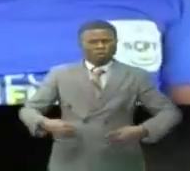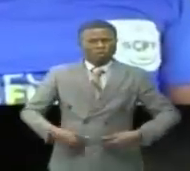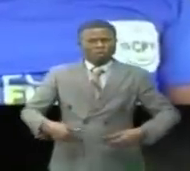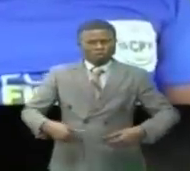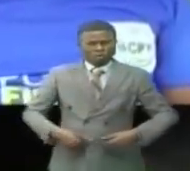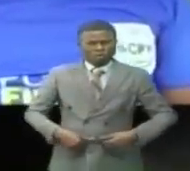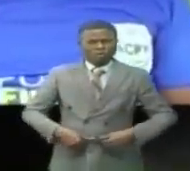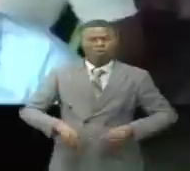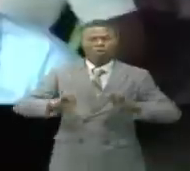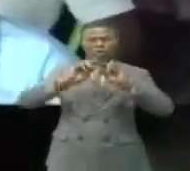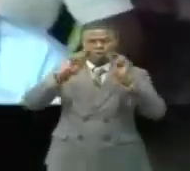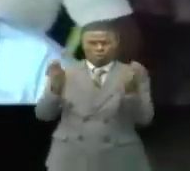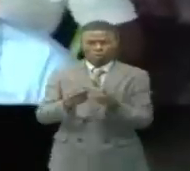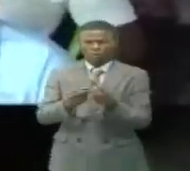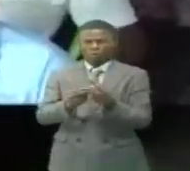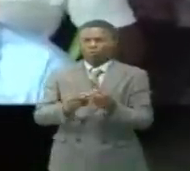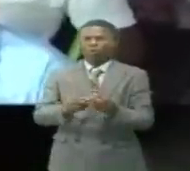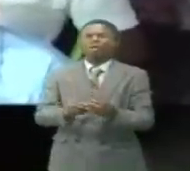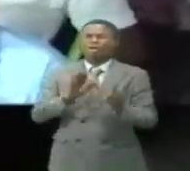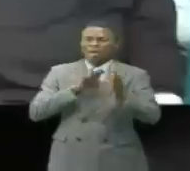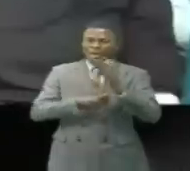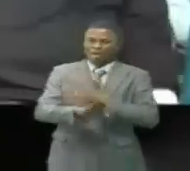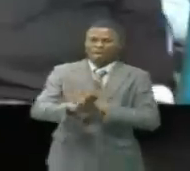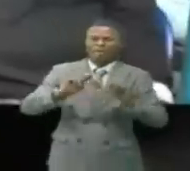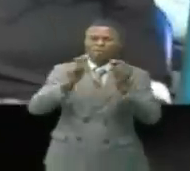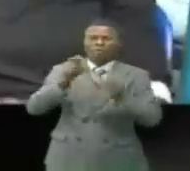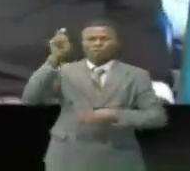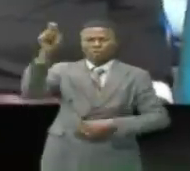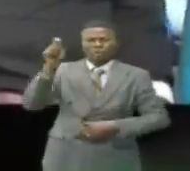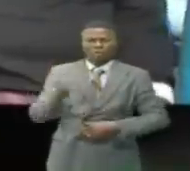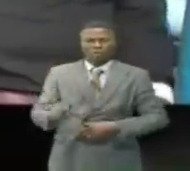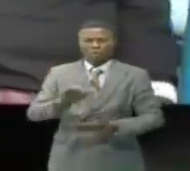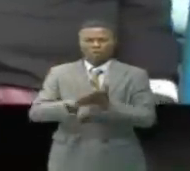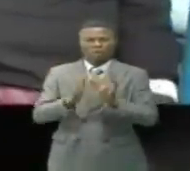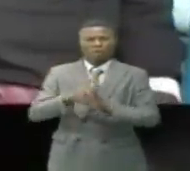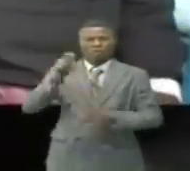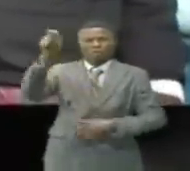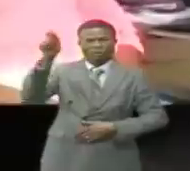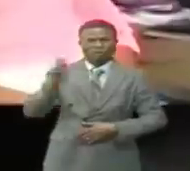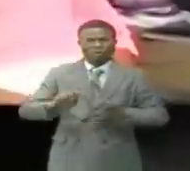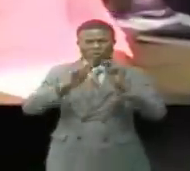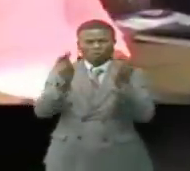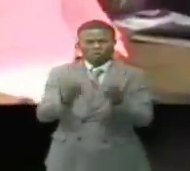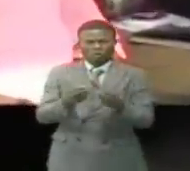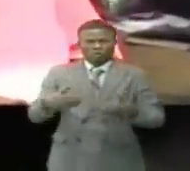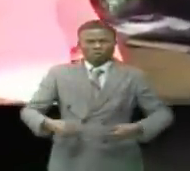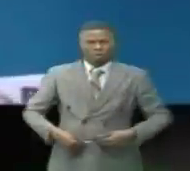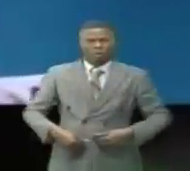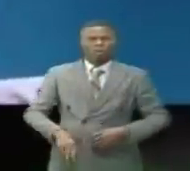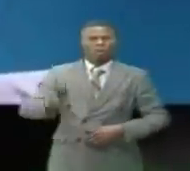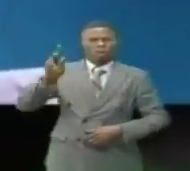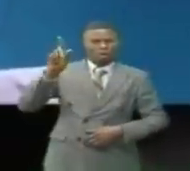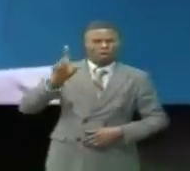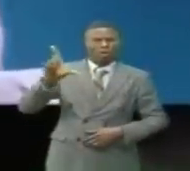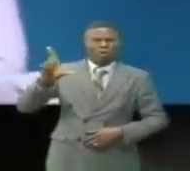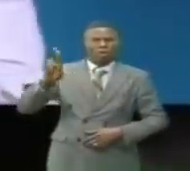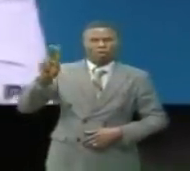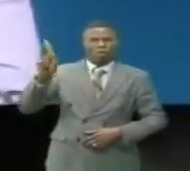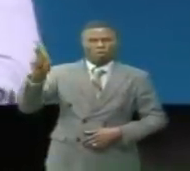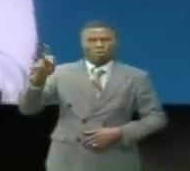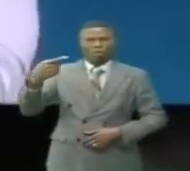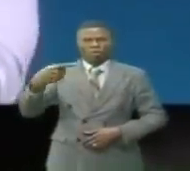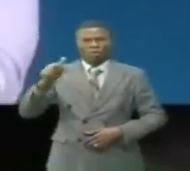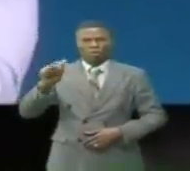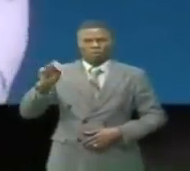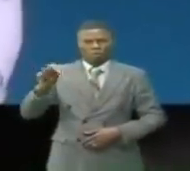toutes tendances confondues, à s'enrôler dans l'armée. Le président fédéral de la Ligue de jeunes UDPS Ouest Lukunga, Israël Kabinde,